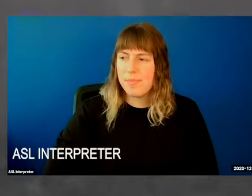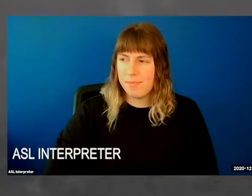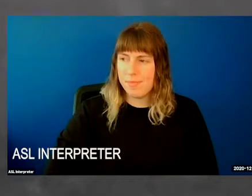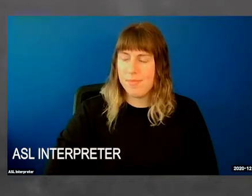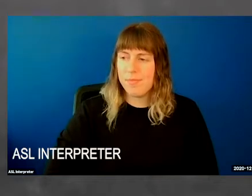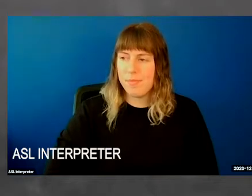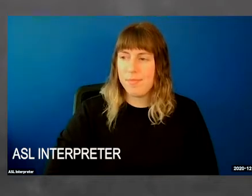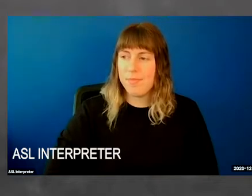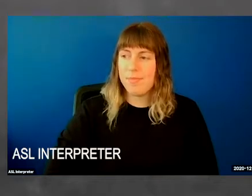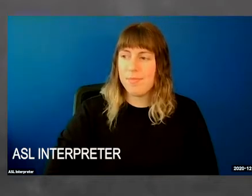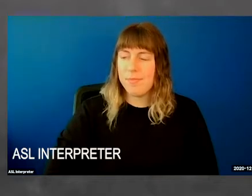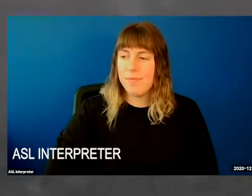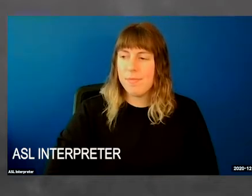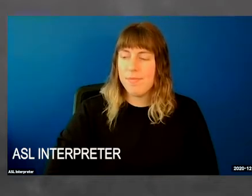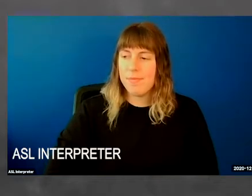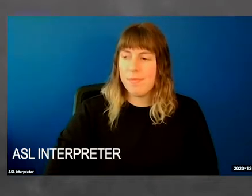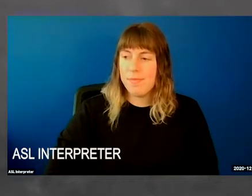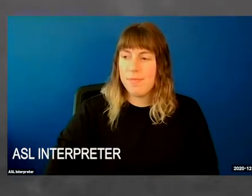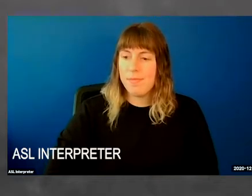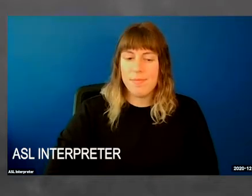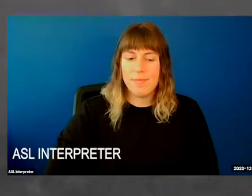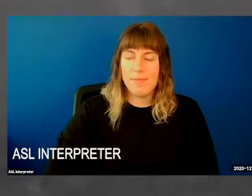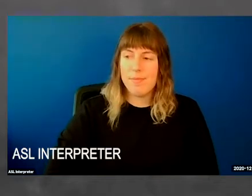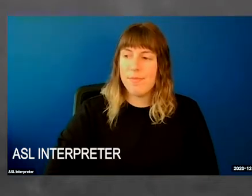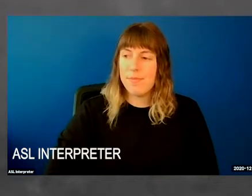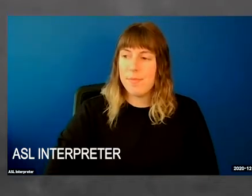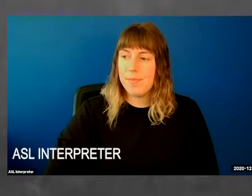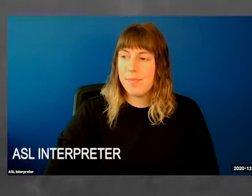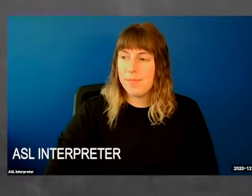sur où tu vis, hein, ou comment tu vis.